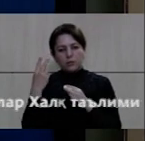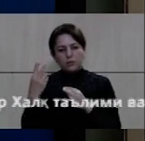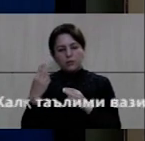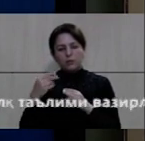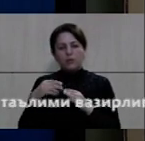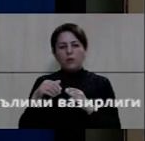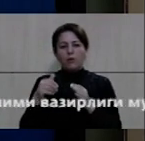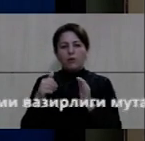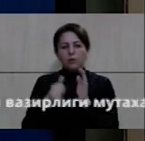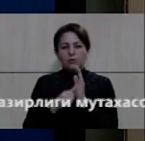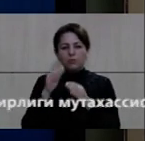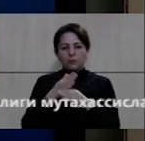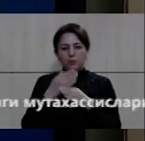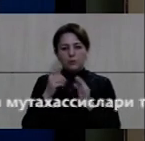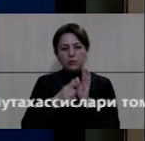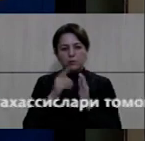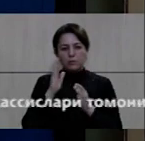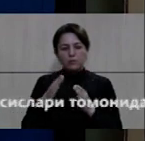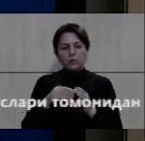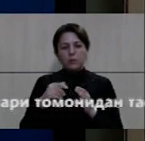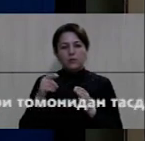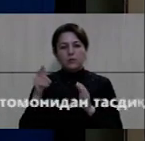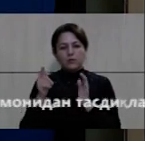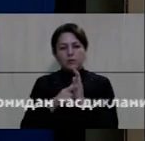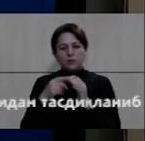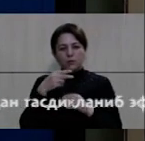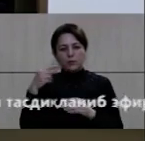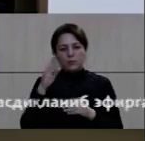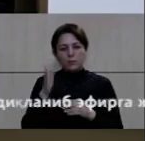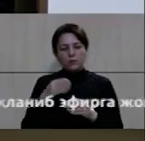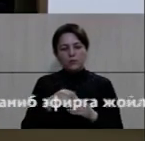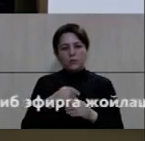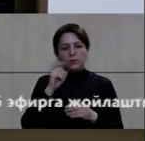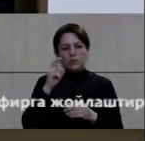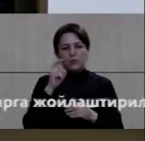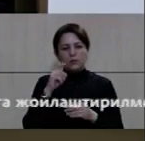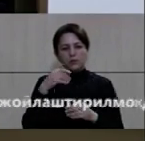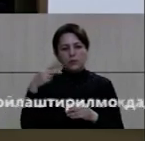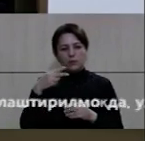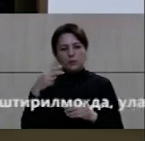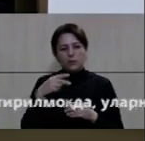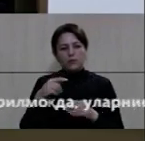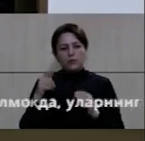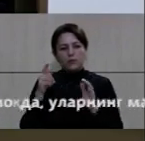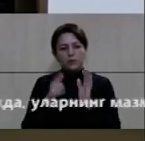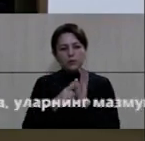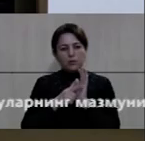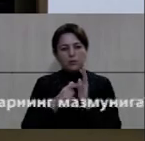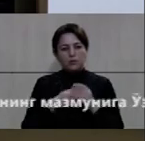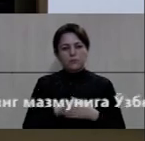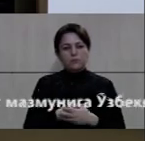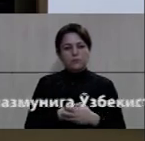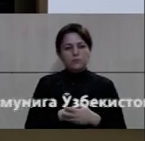7. Демек, жауапымыз 7-ге тең екен. X тең 7-ге.